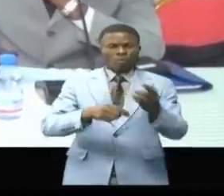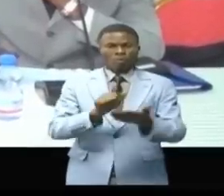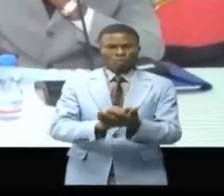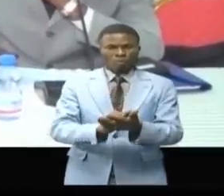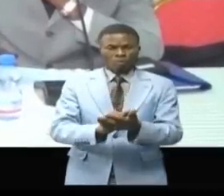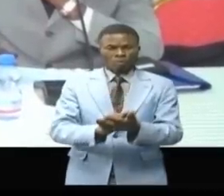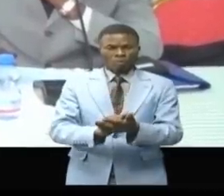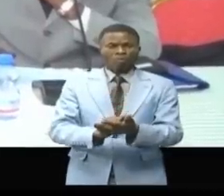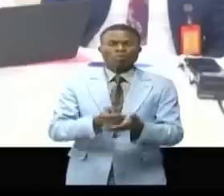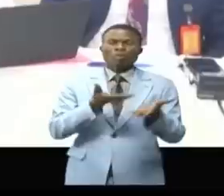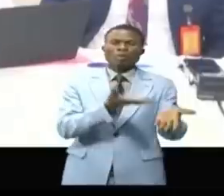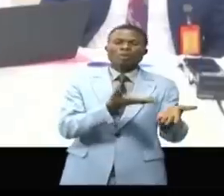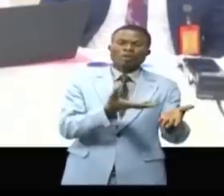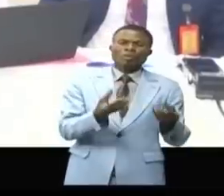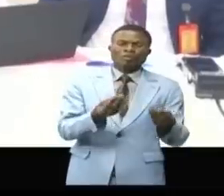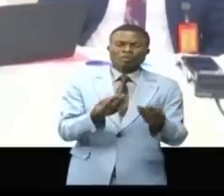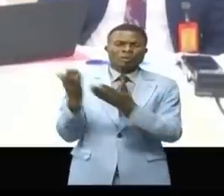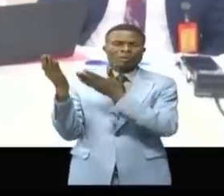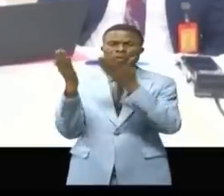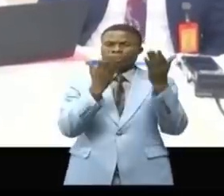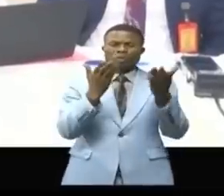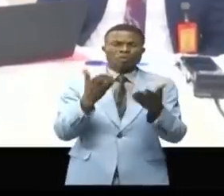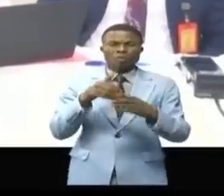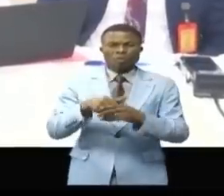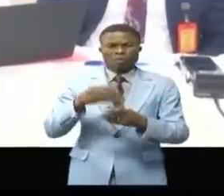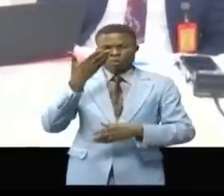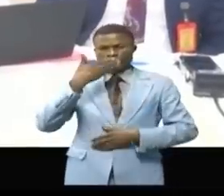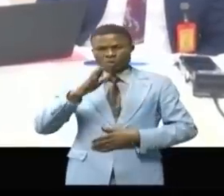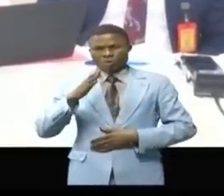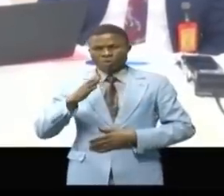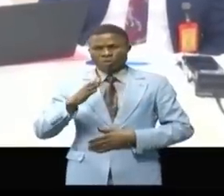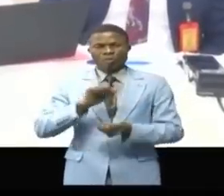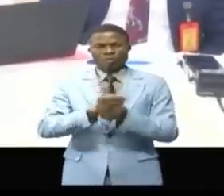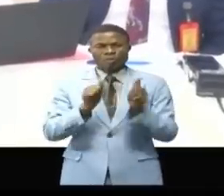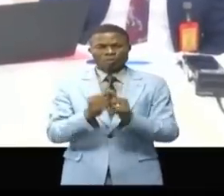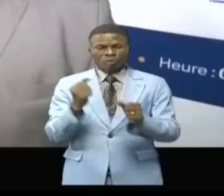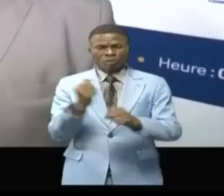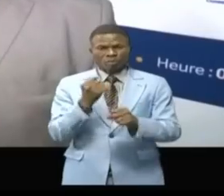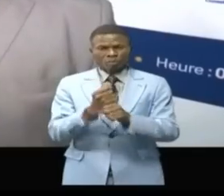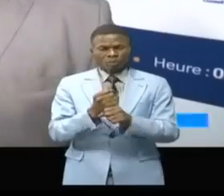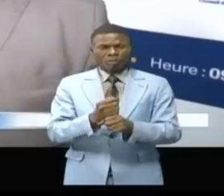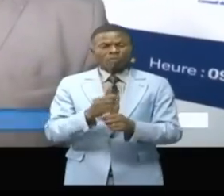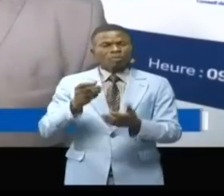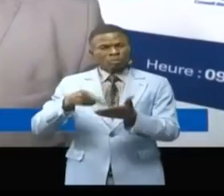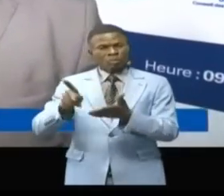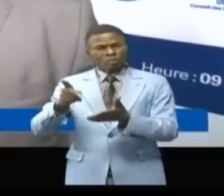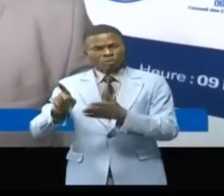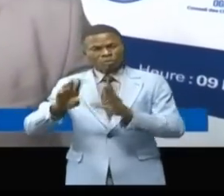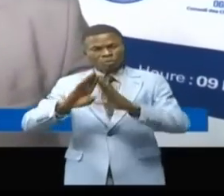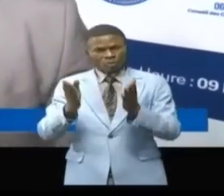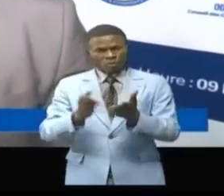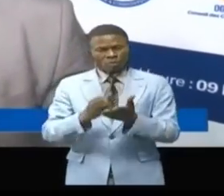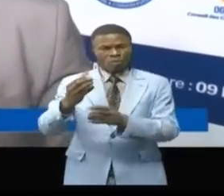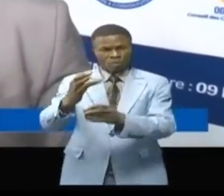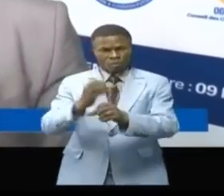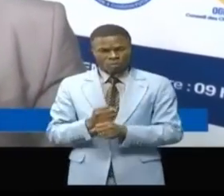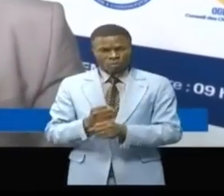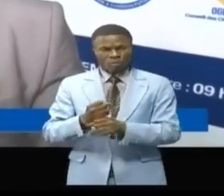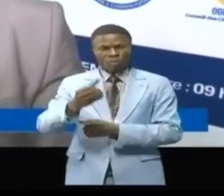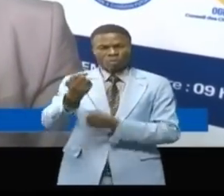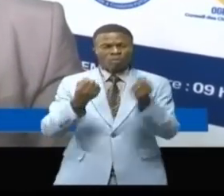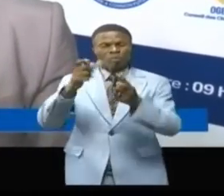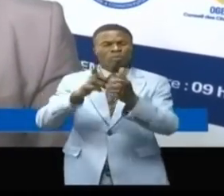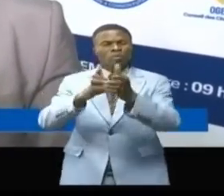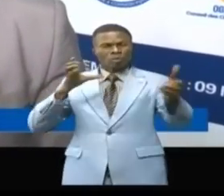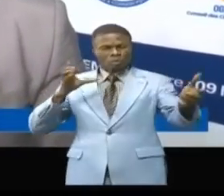l'agence de facilitation des transports du côté de l'hôpital. Les organisations de corridors fonctionnent sur base de redevance qu'on prélève sur les cargos des États membres